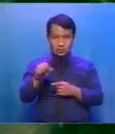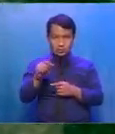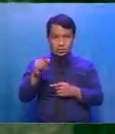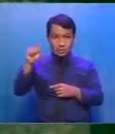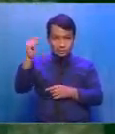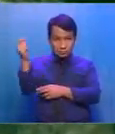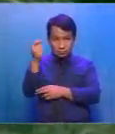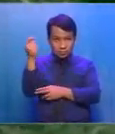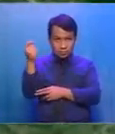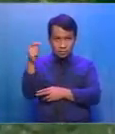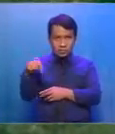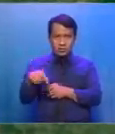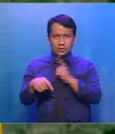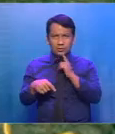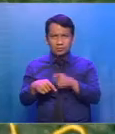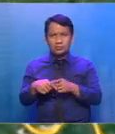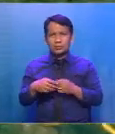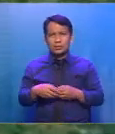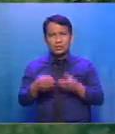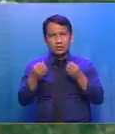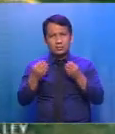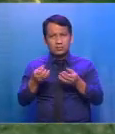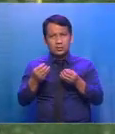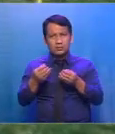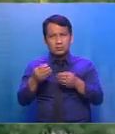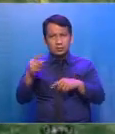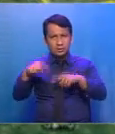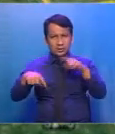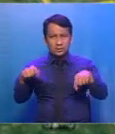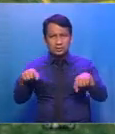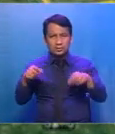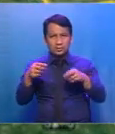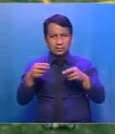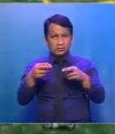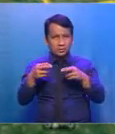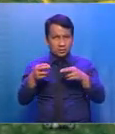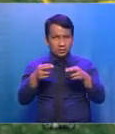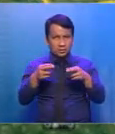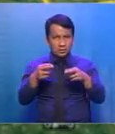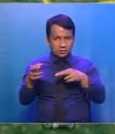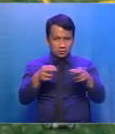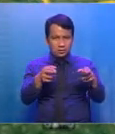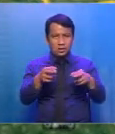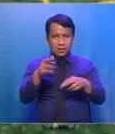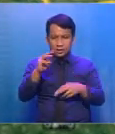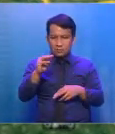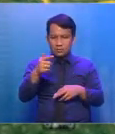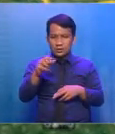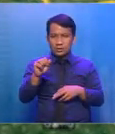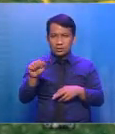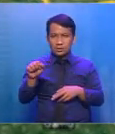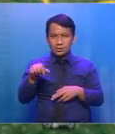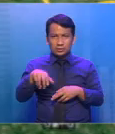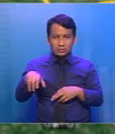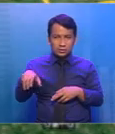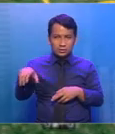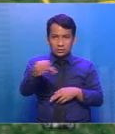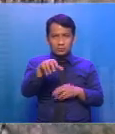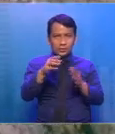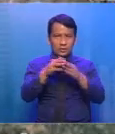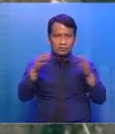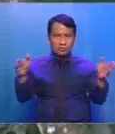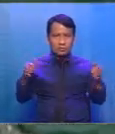Tuguegarao. Totoo naman po na marami pang ibang ilog na tumutumbok sa Cagayan River, pero ang Magat po ang isa sa